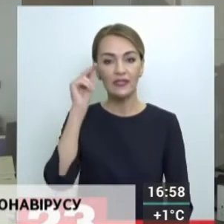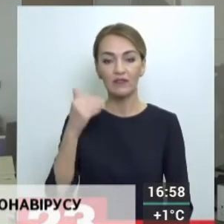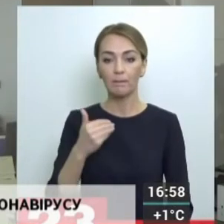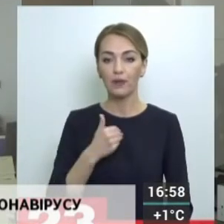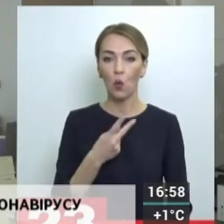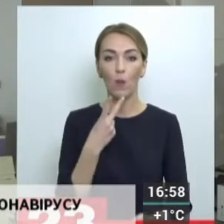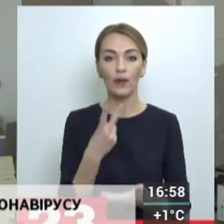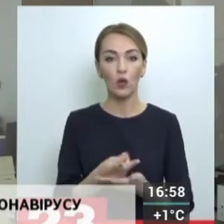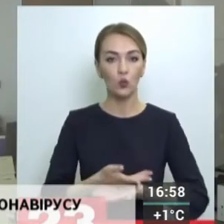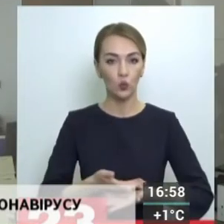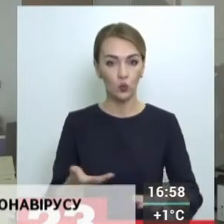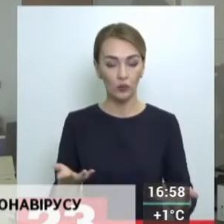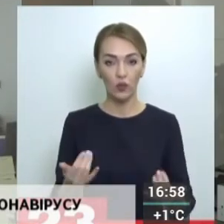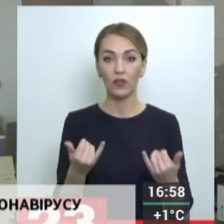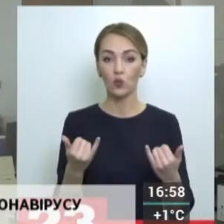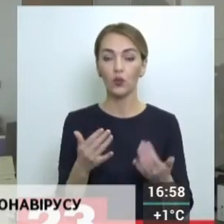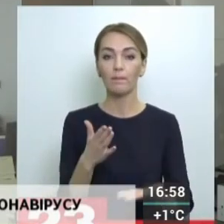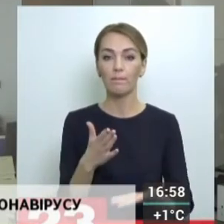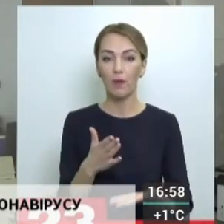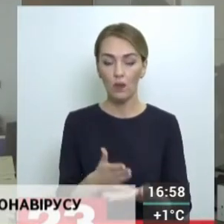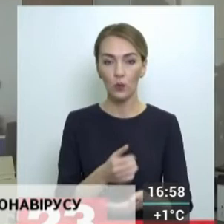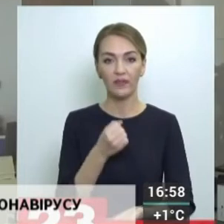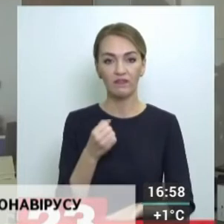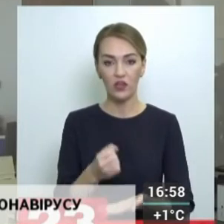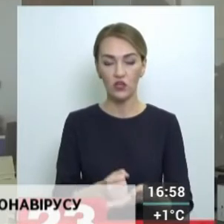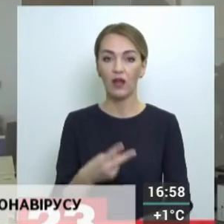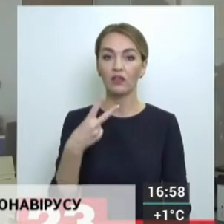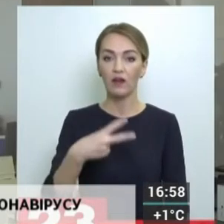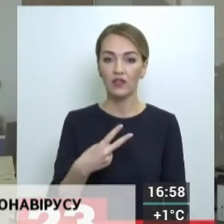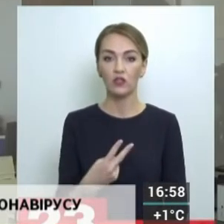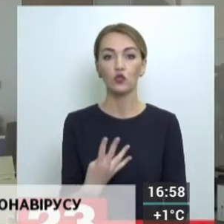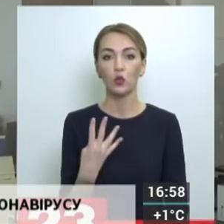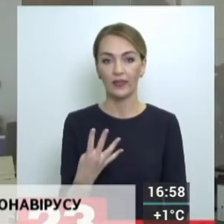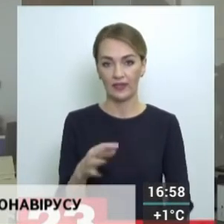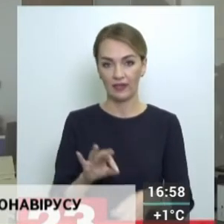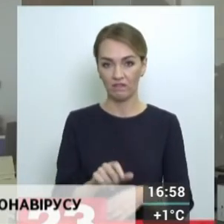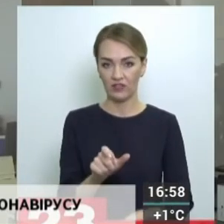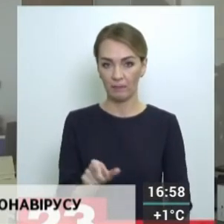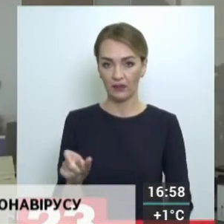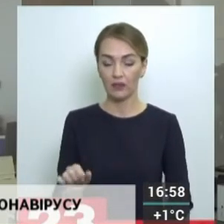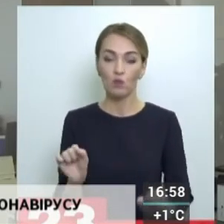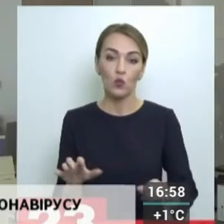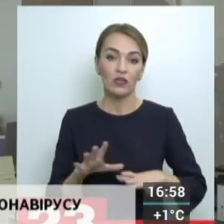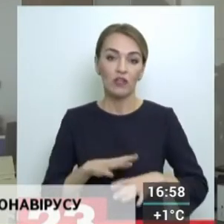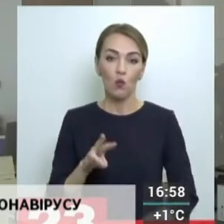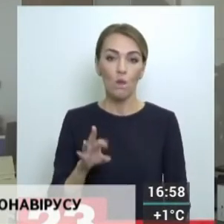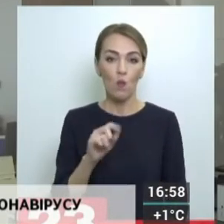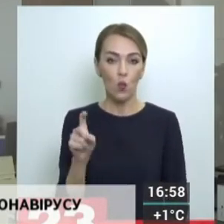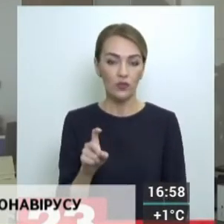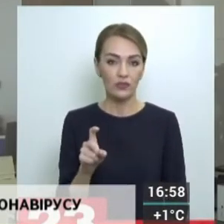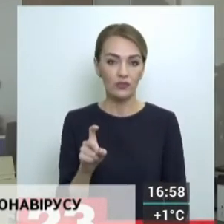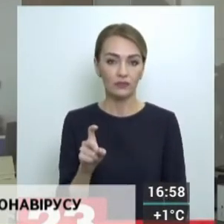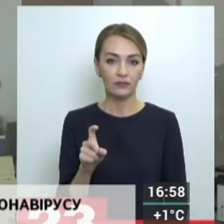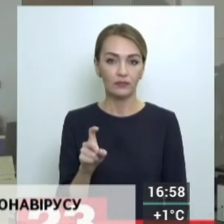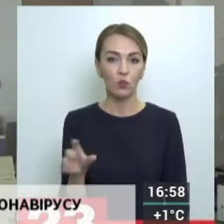оприлюднюємо. І на сьогодні маємо підтверджених 24 випадки. Можливо, МОЗ, де дають цифри